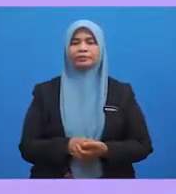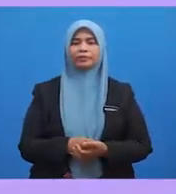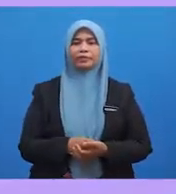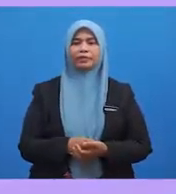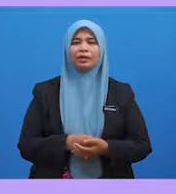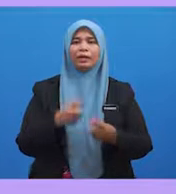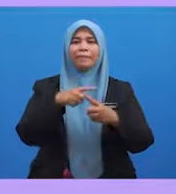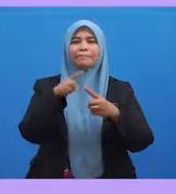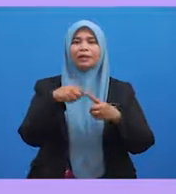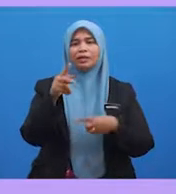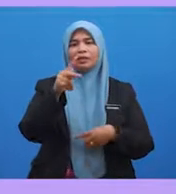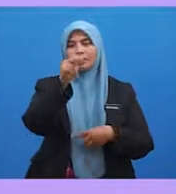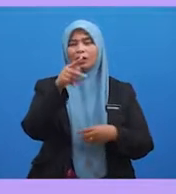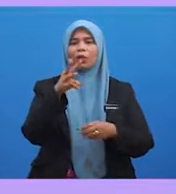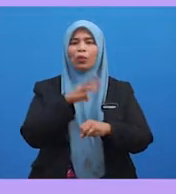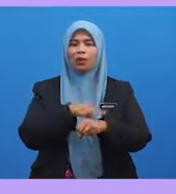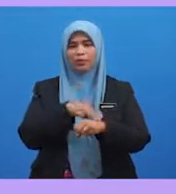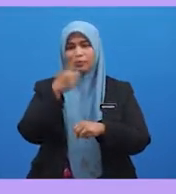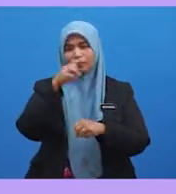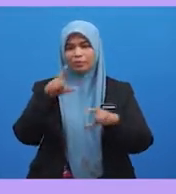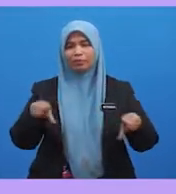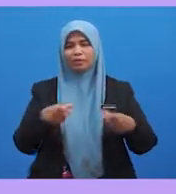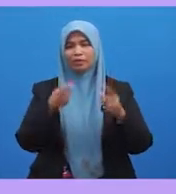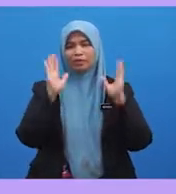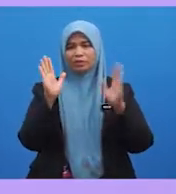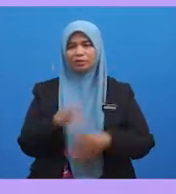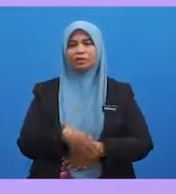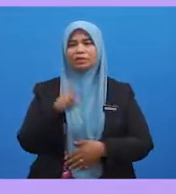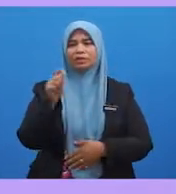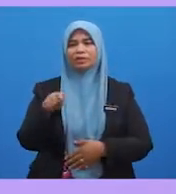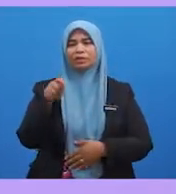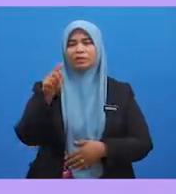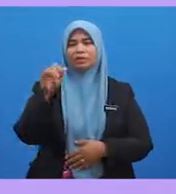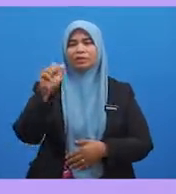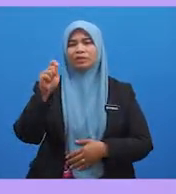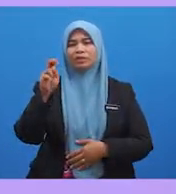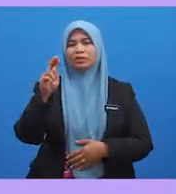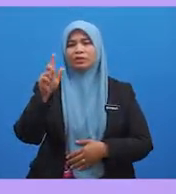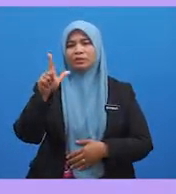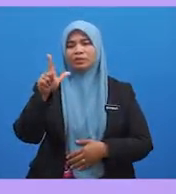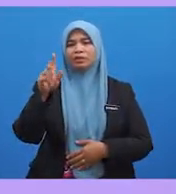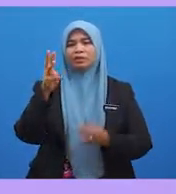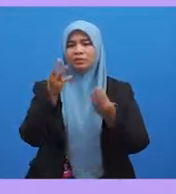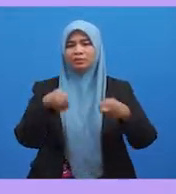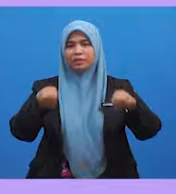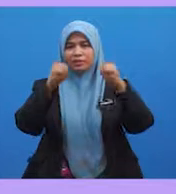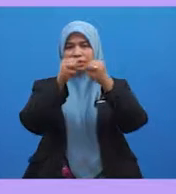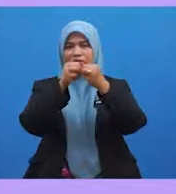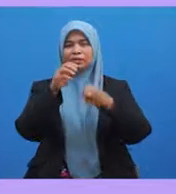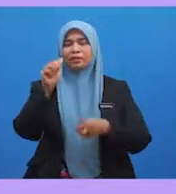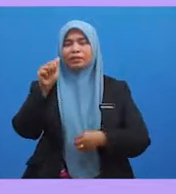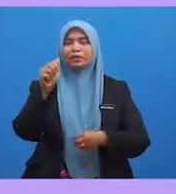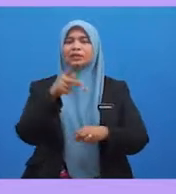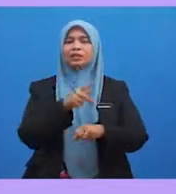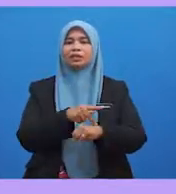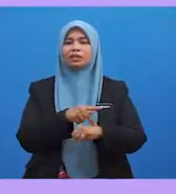Soalan yang pertama, bilakah waktu untuk melaksanakan solat sunat tahiyatul